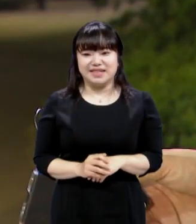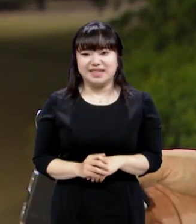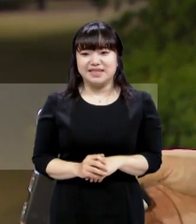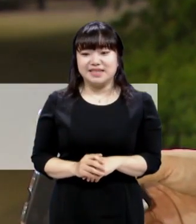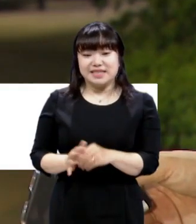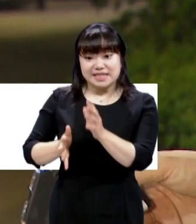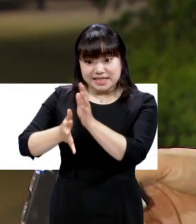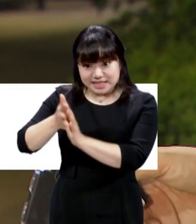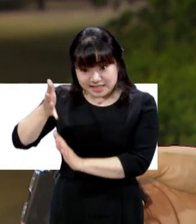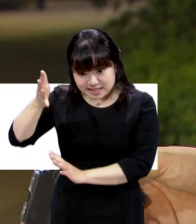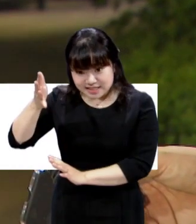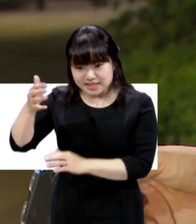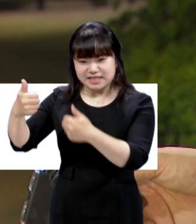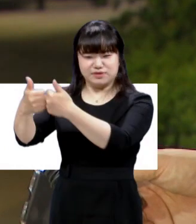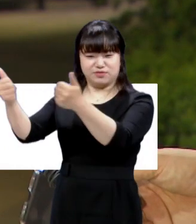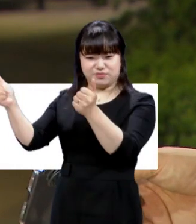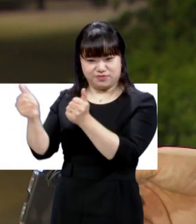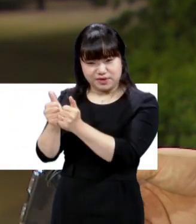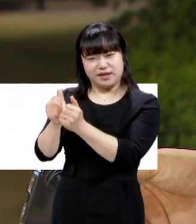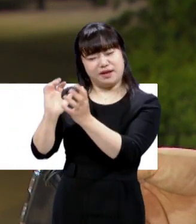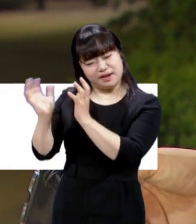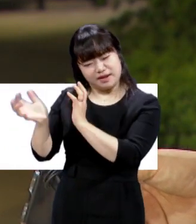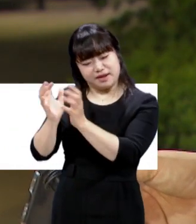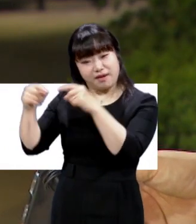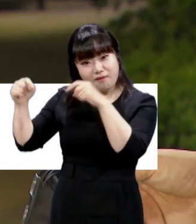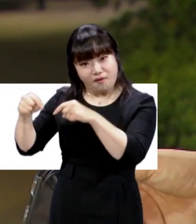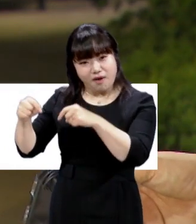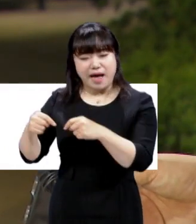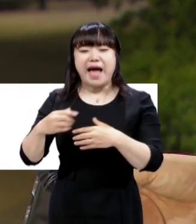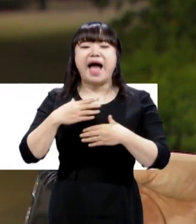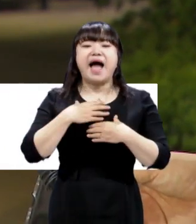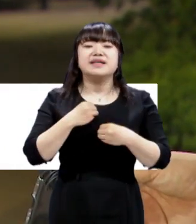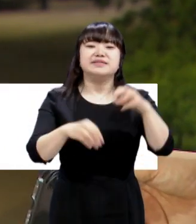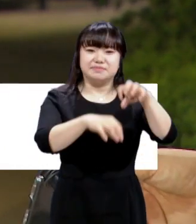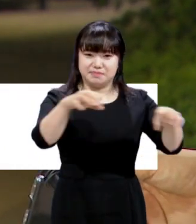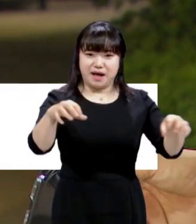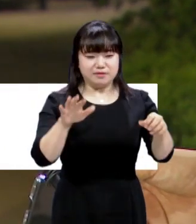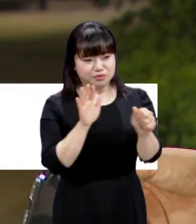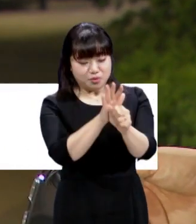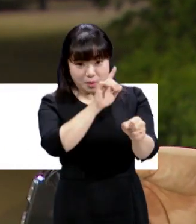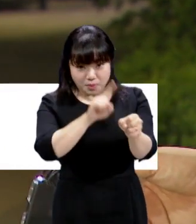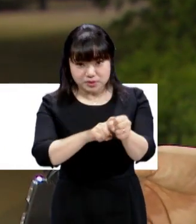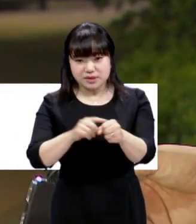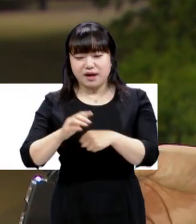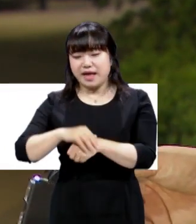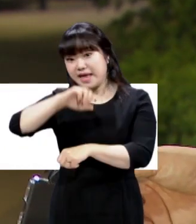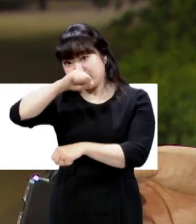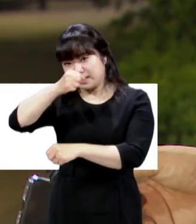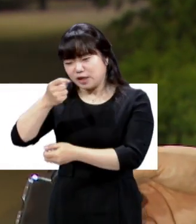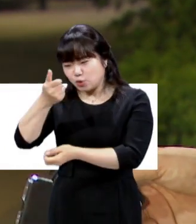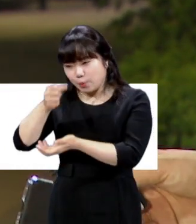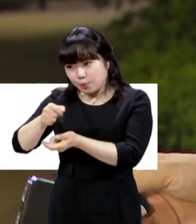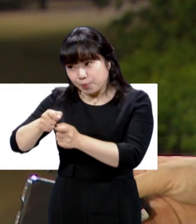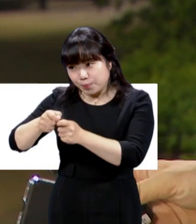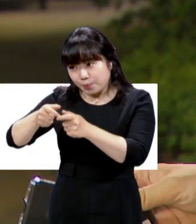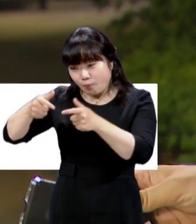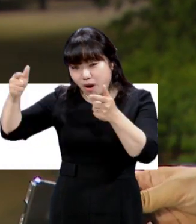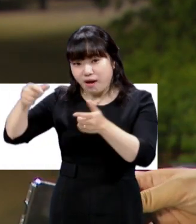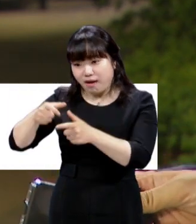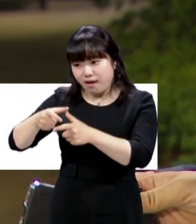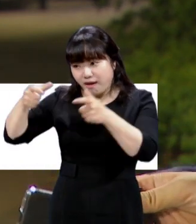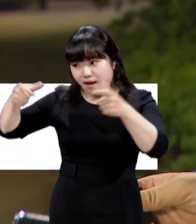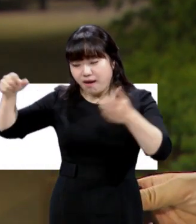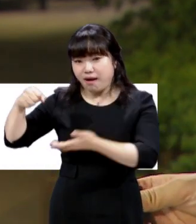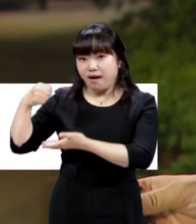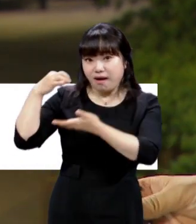의해서 여러 가지 않 10 마을 에 대한 예산을 일단 순차적으로 늘려 가자 이렇게 결정을 하고